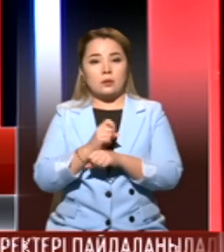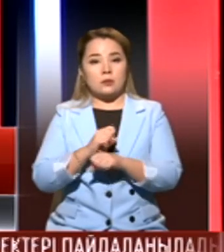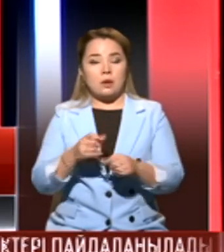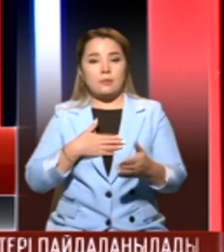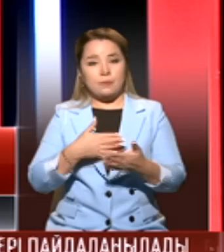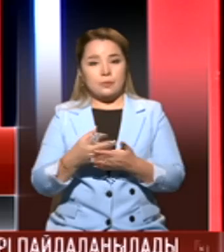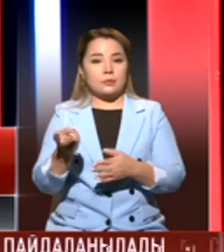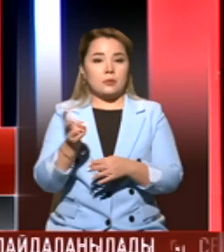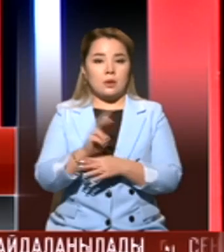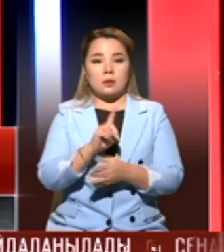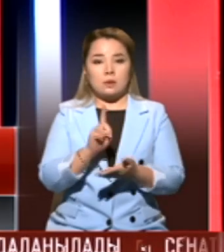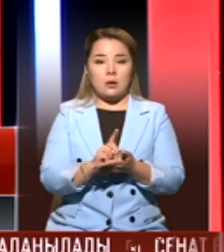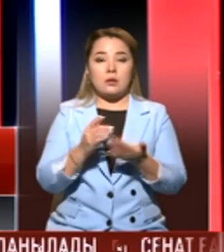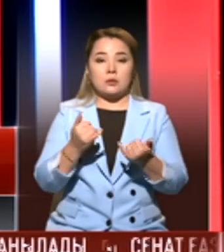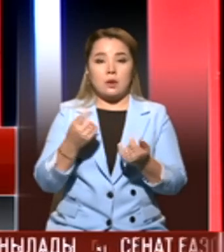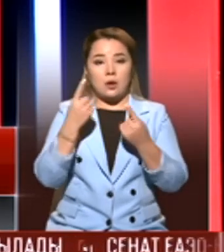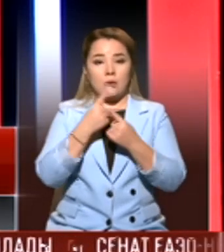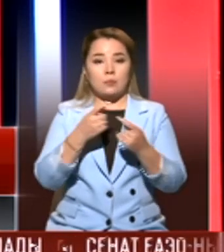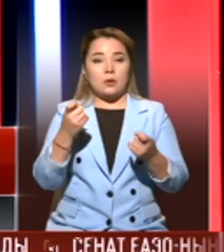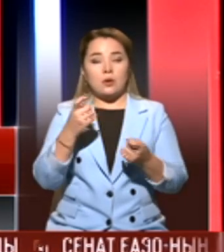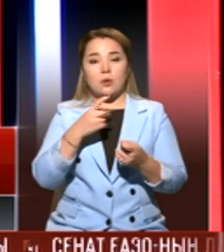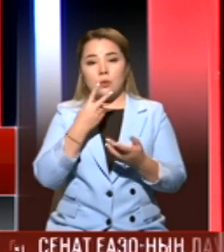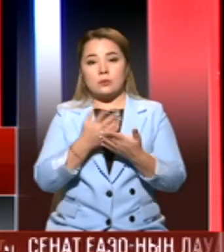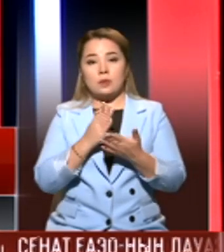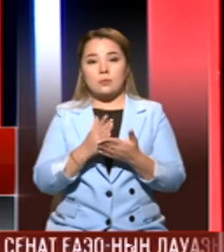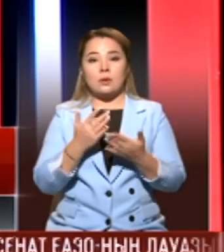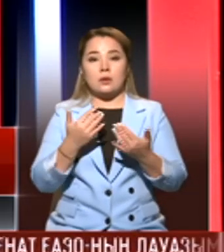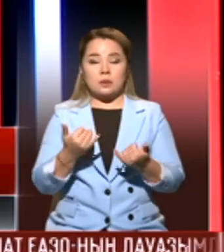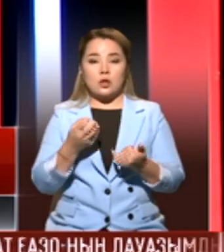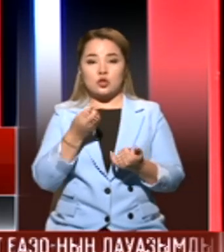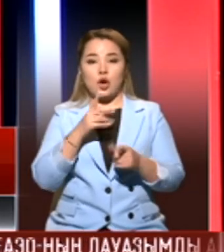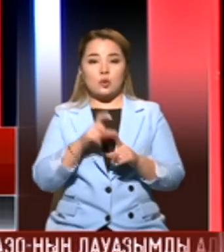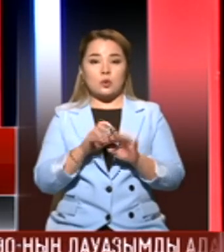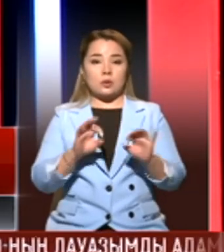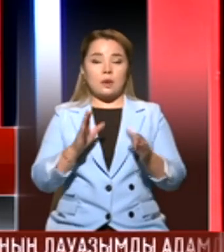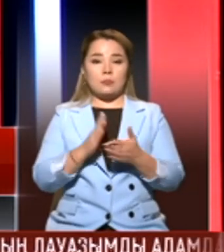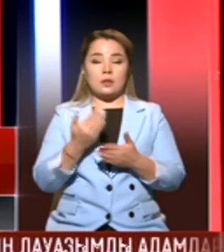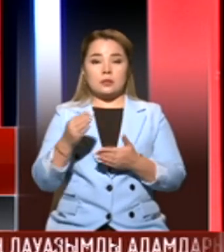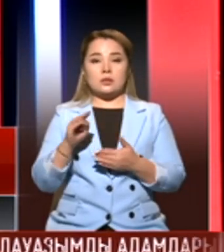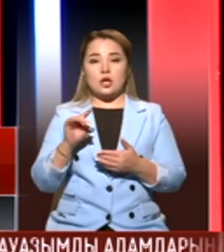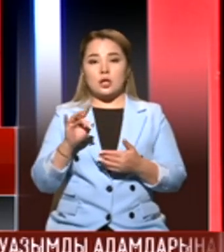секілді. Бізге көп хабарласқан көрермендеріміз бар екен. Черчильдің жақсы бір сөзі бар ғой.